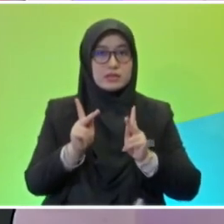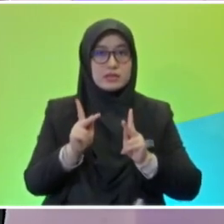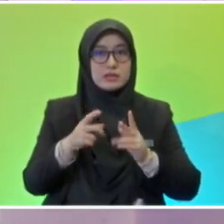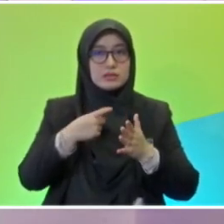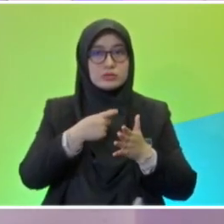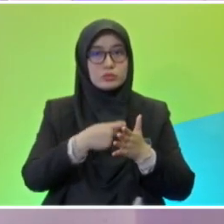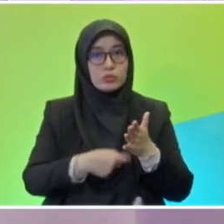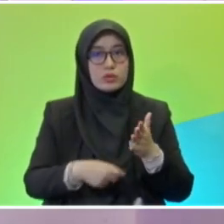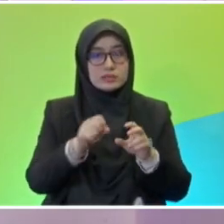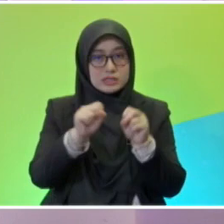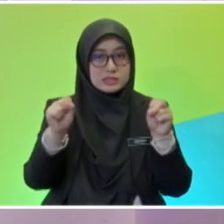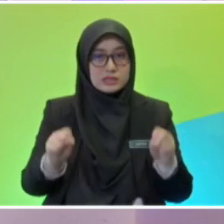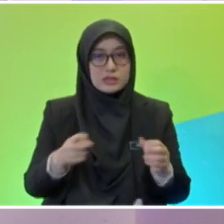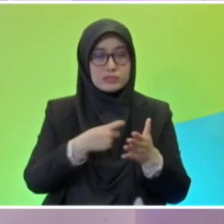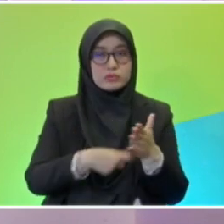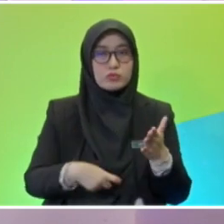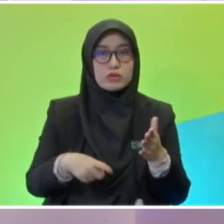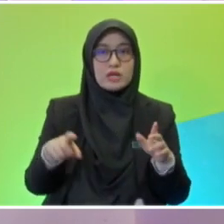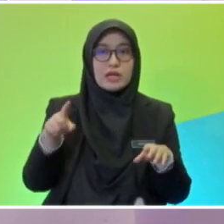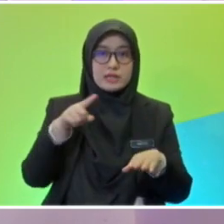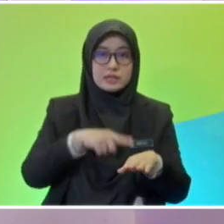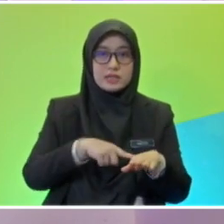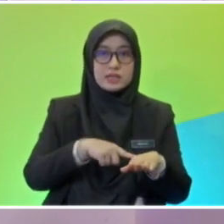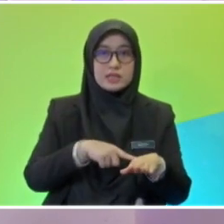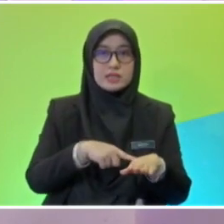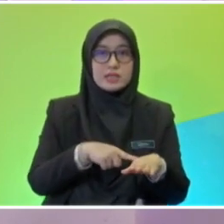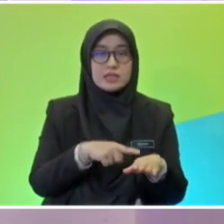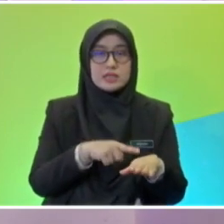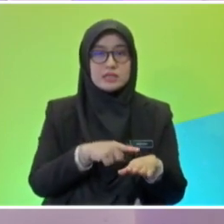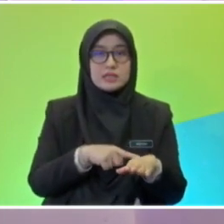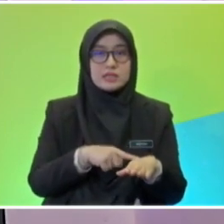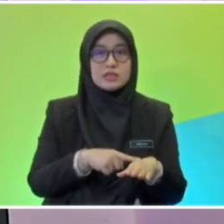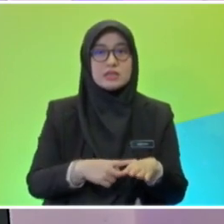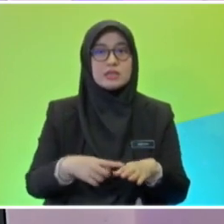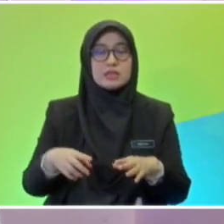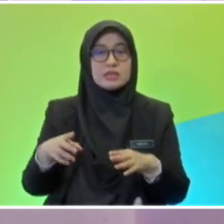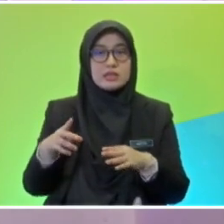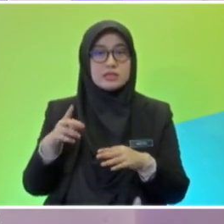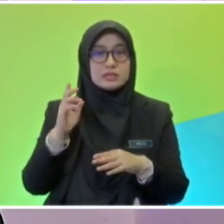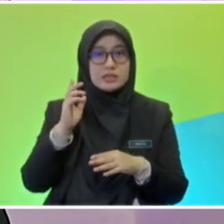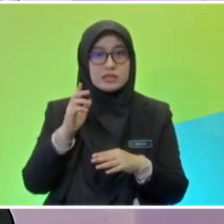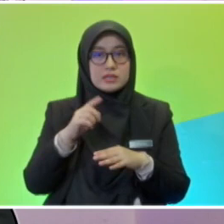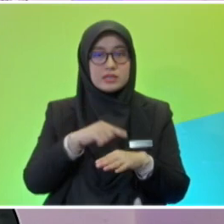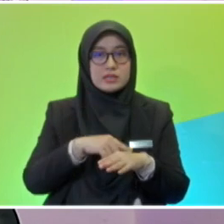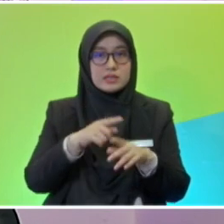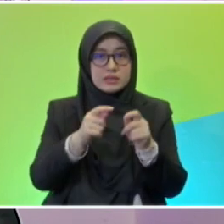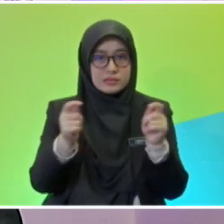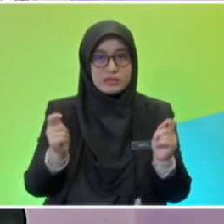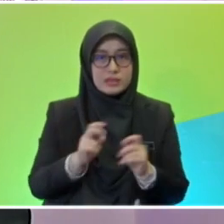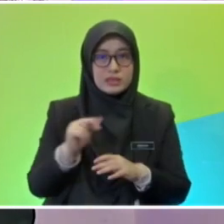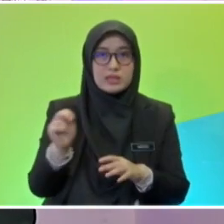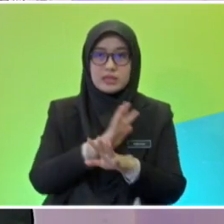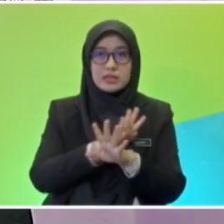dilaksanakan oleh pegawai mereka dan tukang supaya pegawai mereka yang Cukai dengan alasan sistem yang mereka gunakan untuk